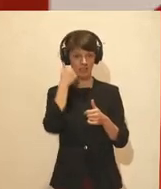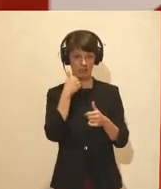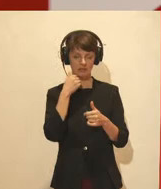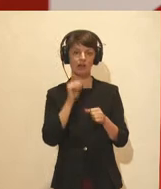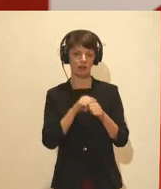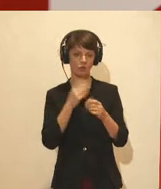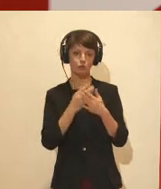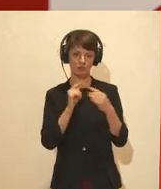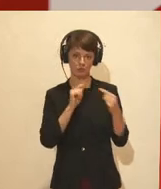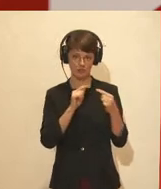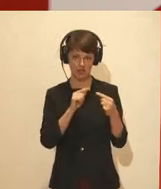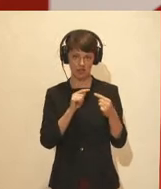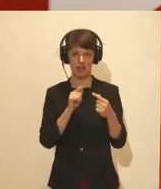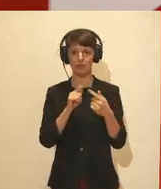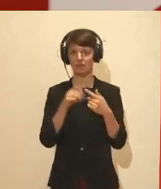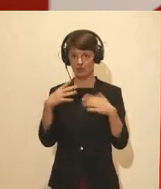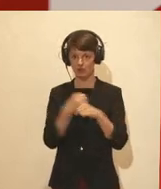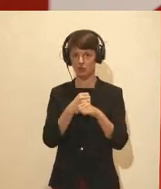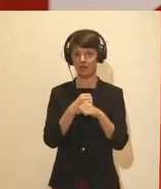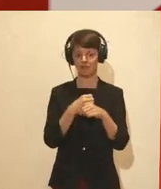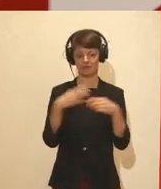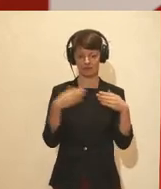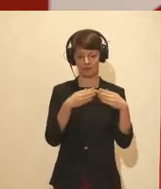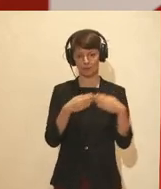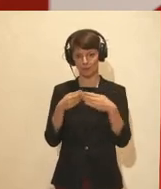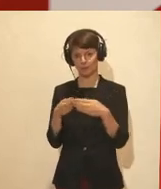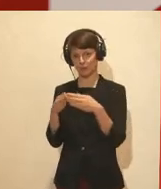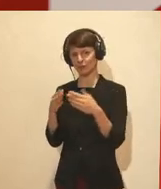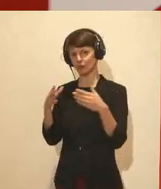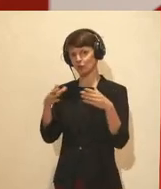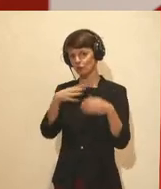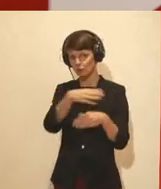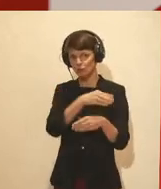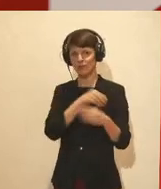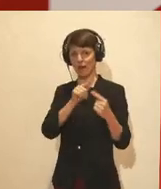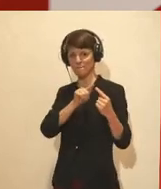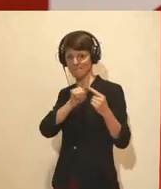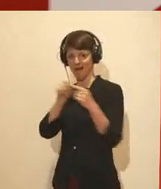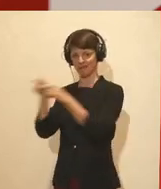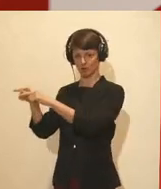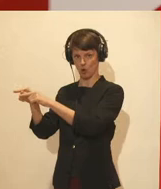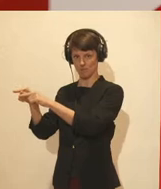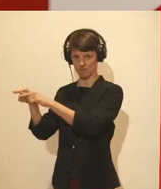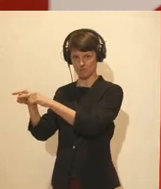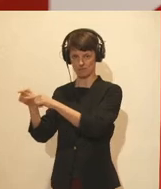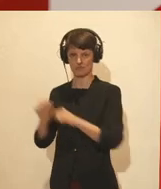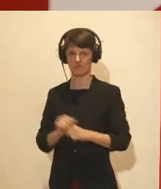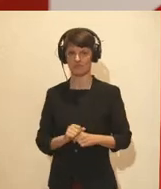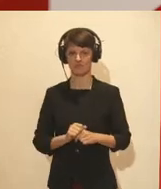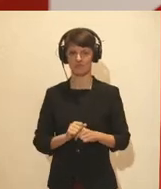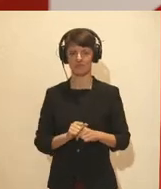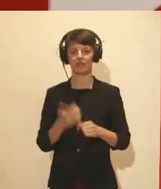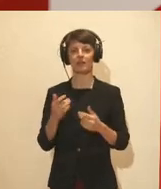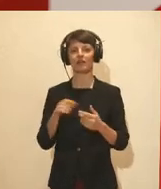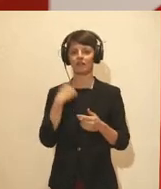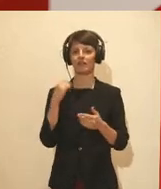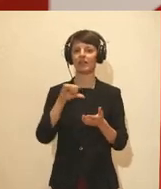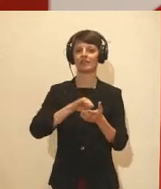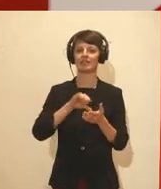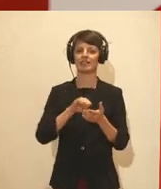diskutiert haben sondern kommen wir auf die andere seite des atlantik und darum muss zu dem was wir als center left